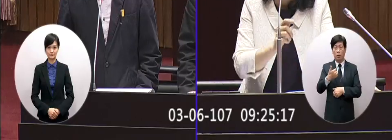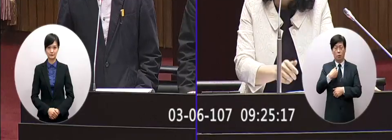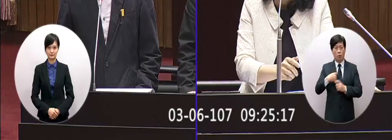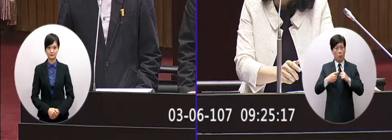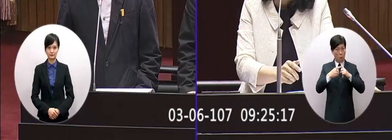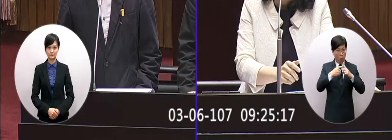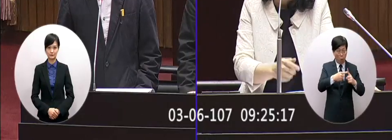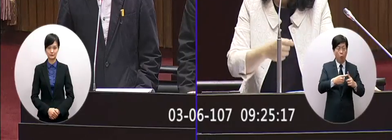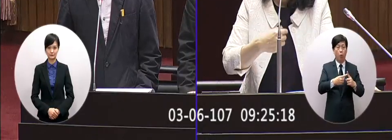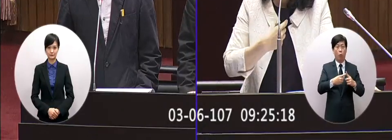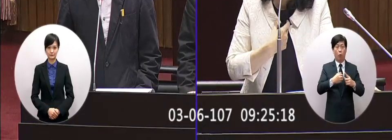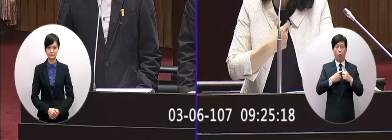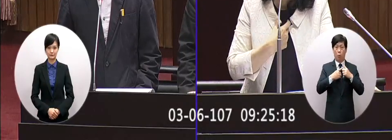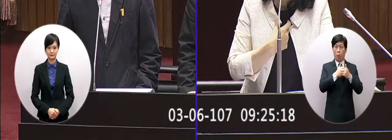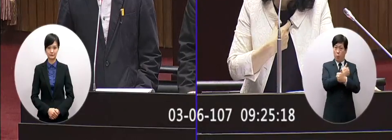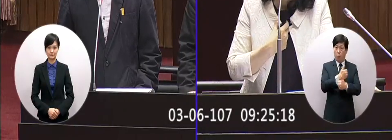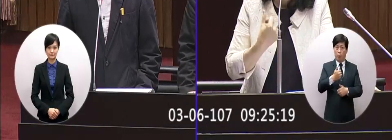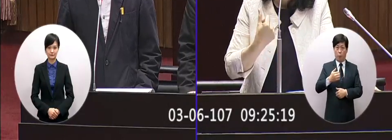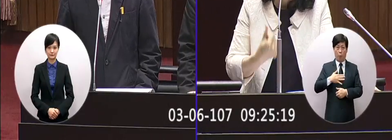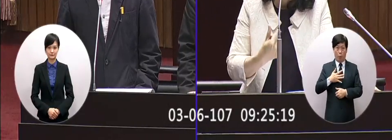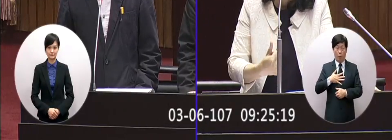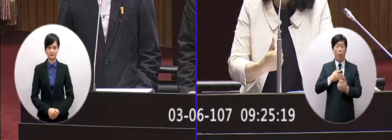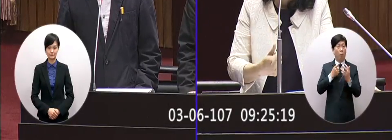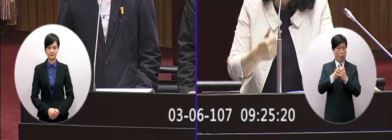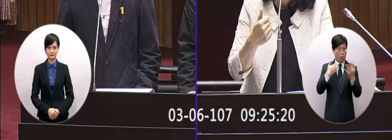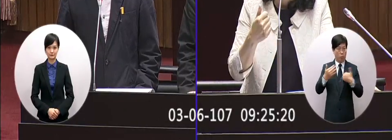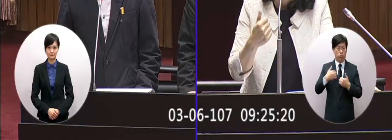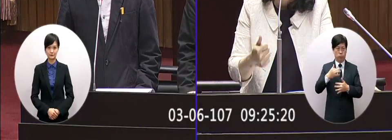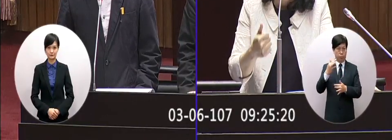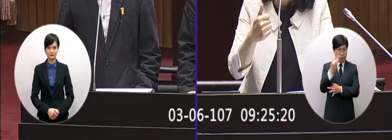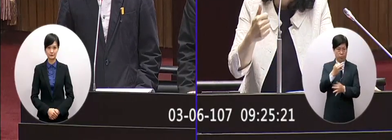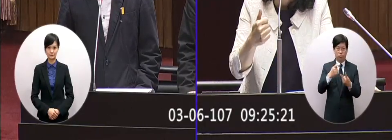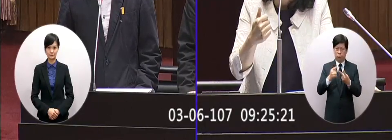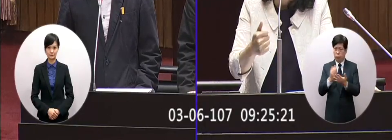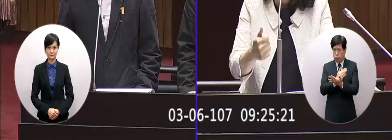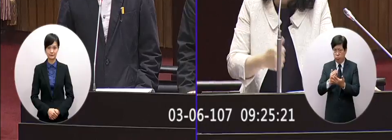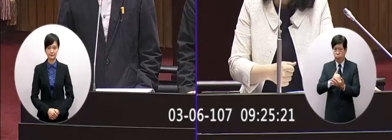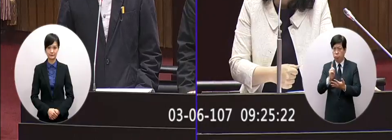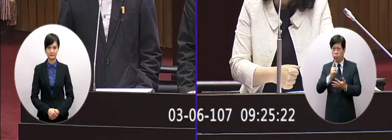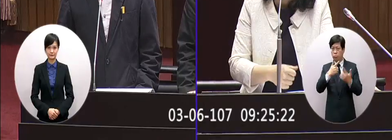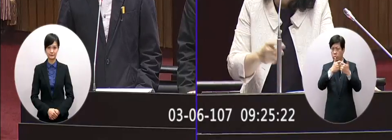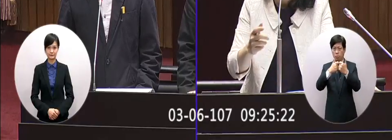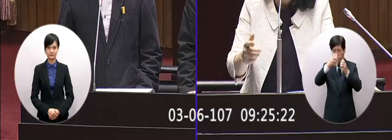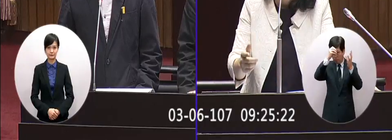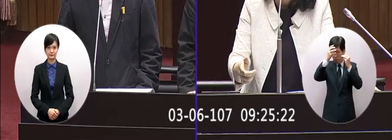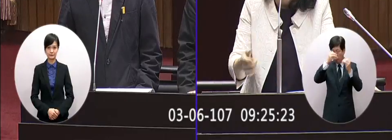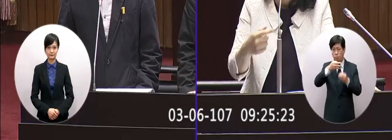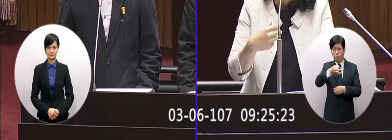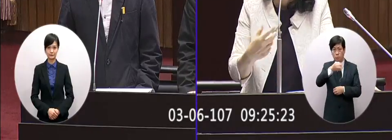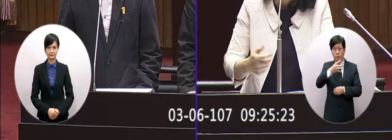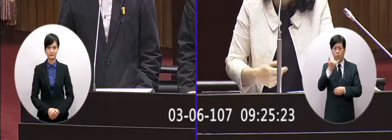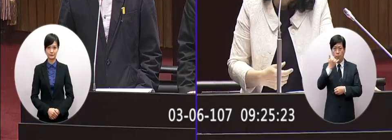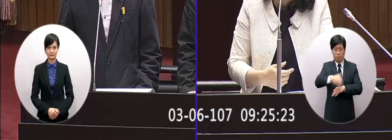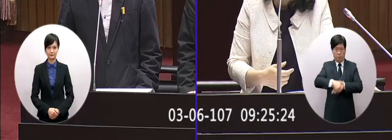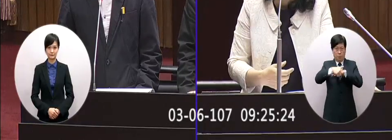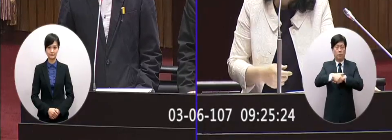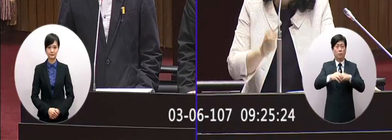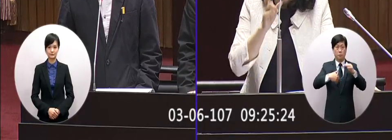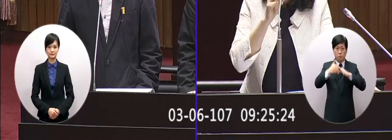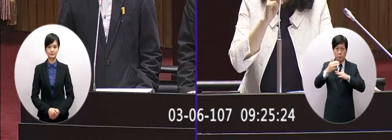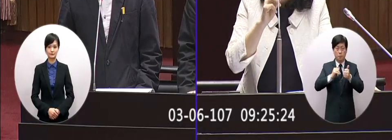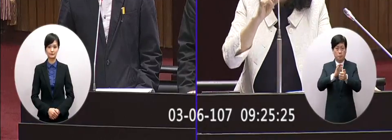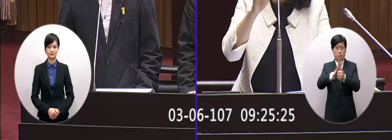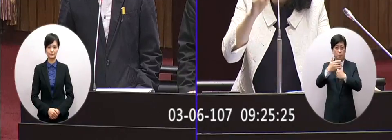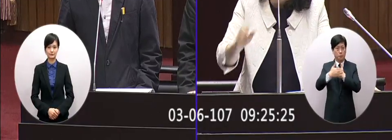透过实地的训练，你才能知道正确，而且能判断有正确的尝试救济以及救人的部